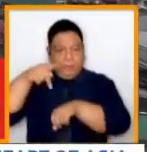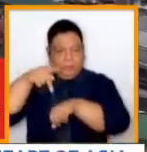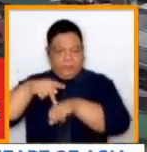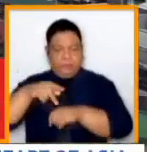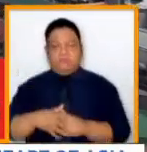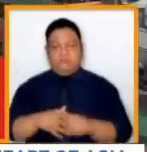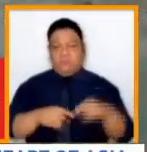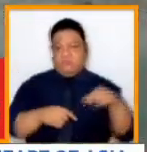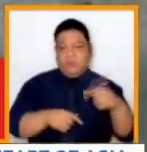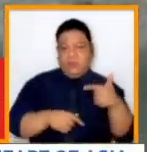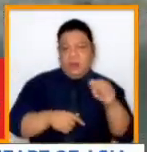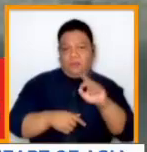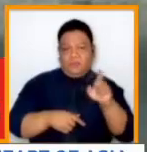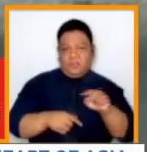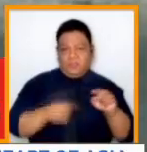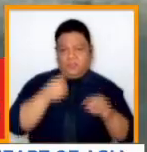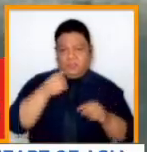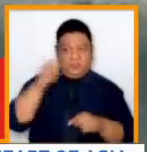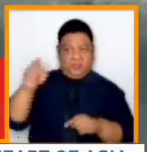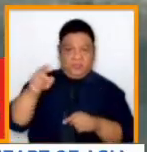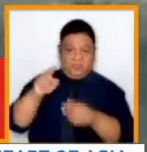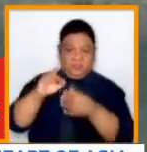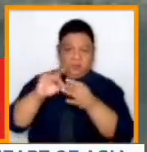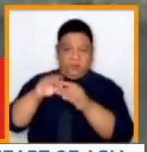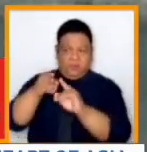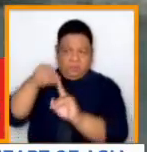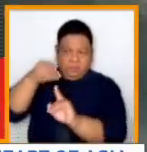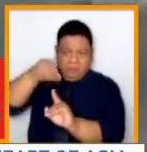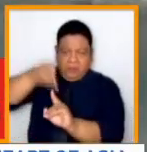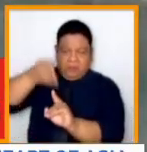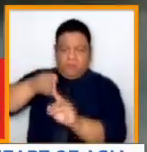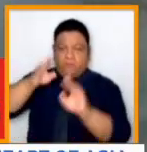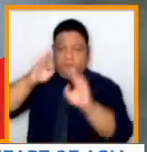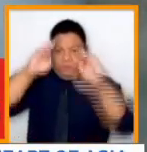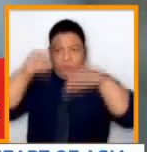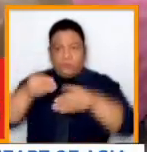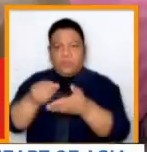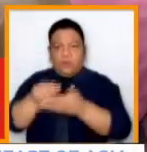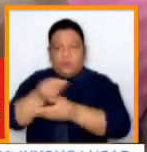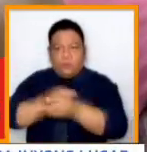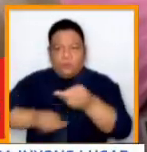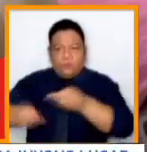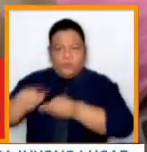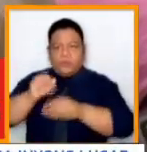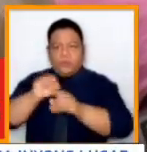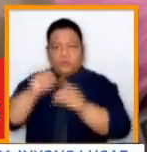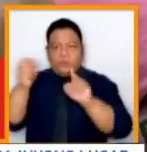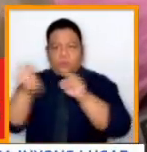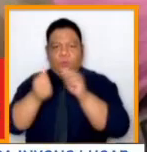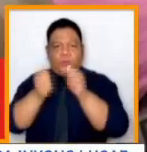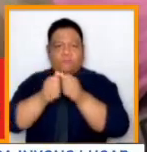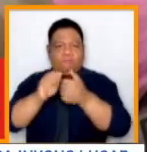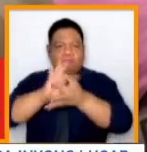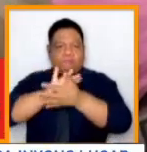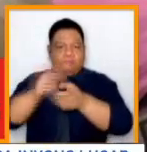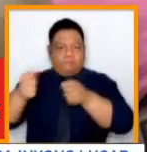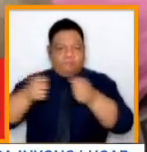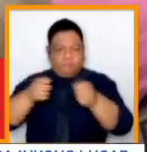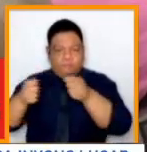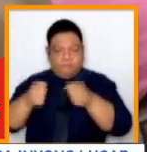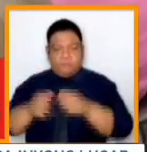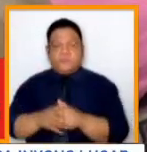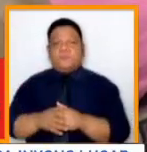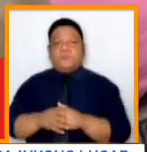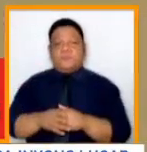Bloomberg. Nakatuon daw kasi ito sa estado ng ekonomiya sa pagsusuri nila ng COVID situation ng mga bansa. Dagdag niya, dapat ay isinama rin